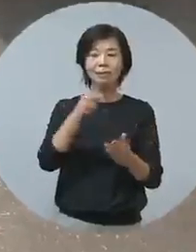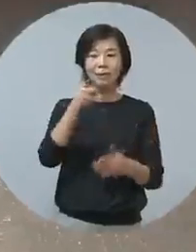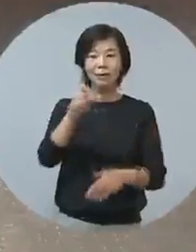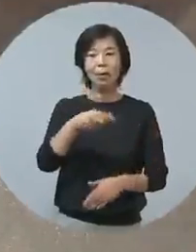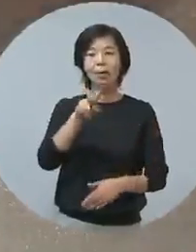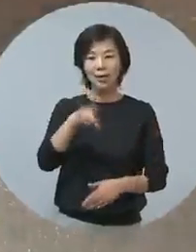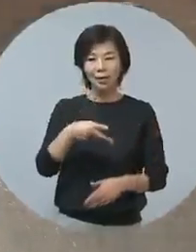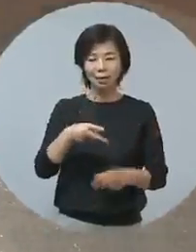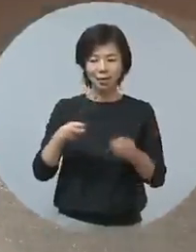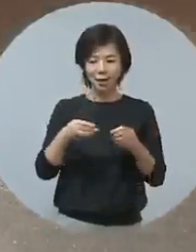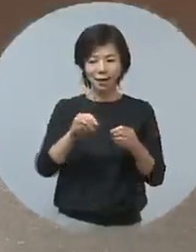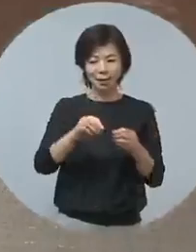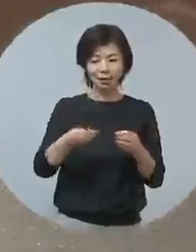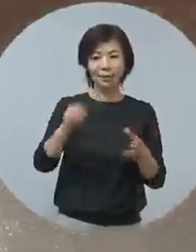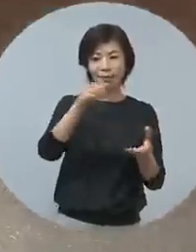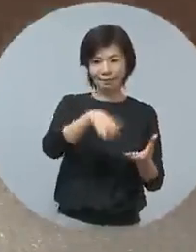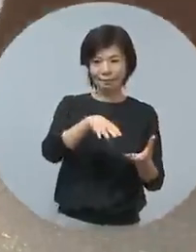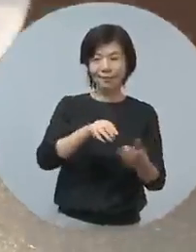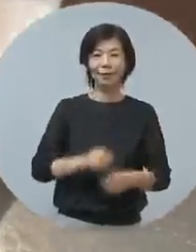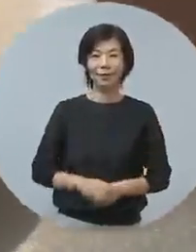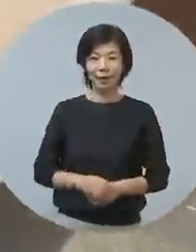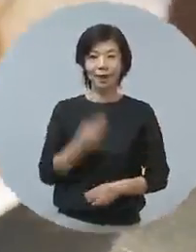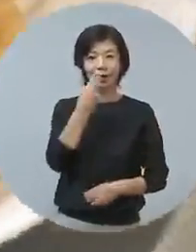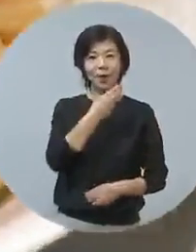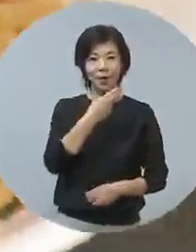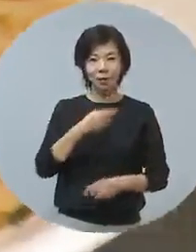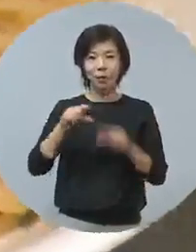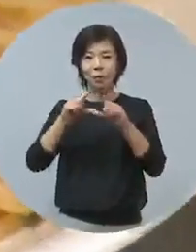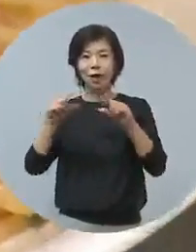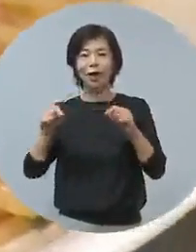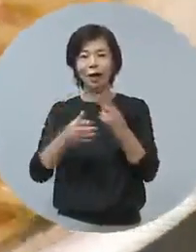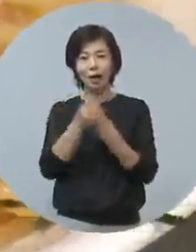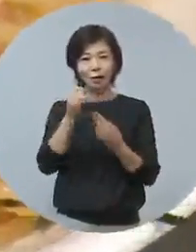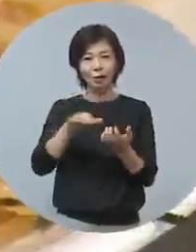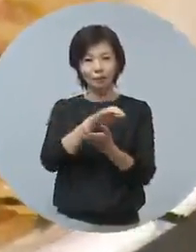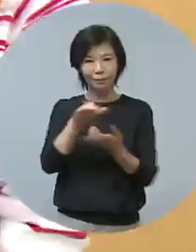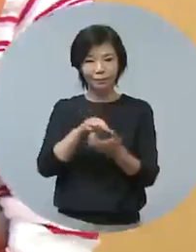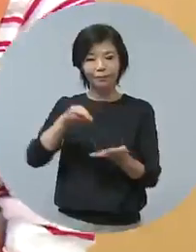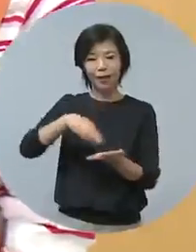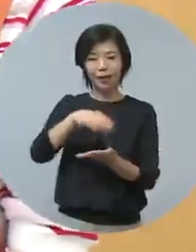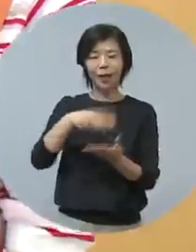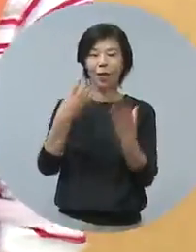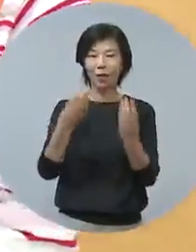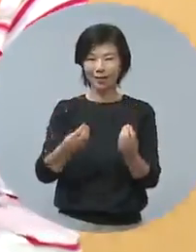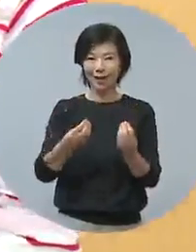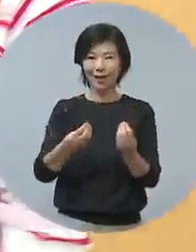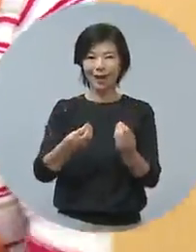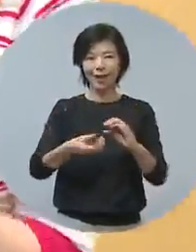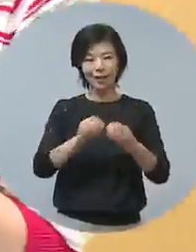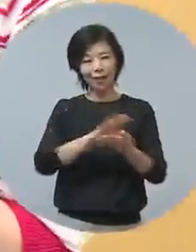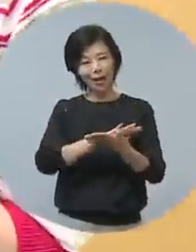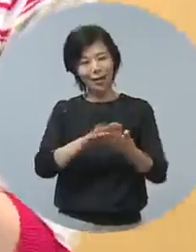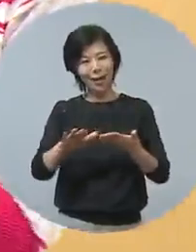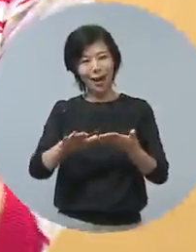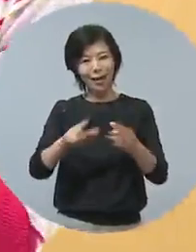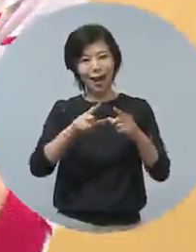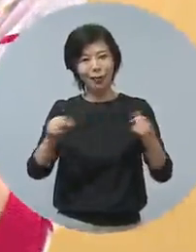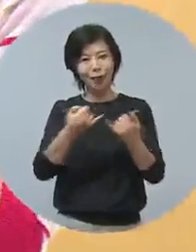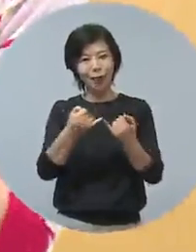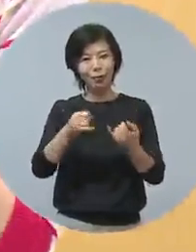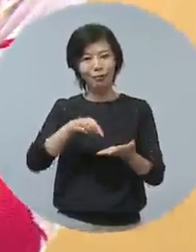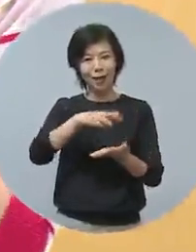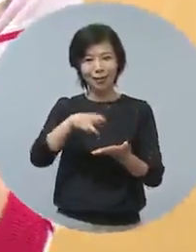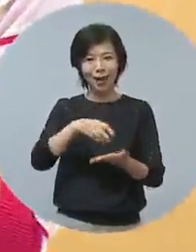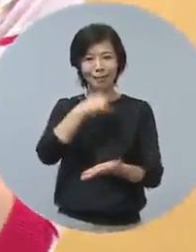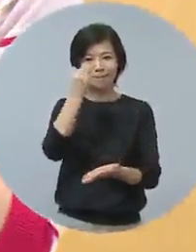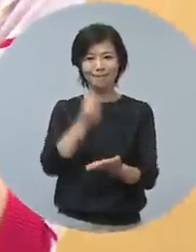ください。 これでトマトとたらこのパスタが完成しました。 はい、色鮮やかな和風パスタが出来上がりました